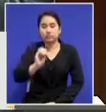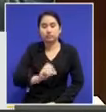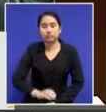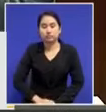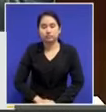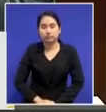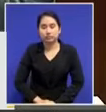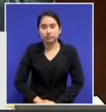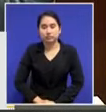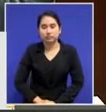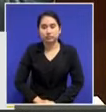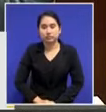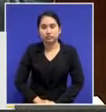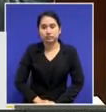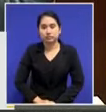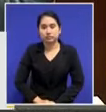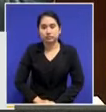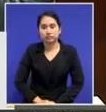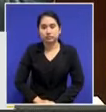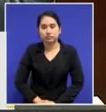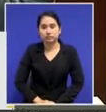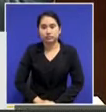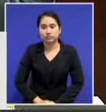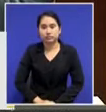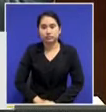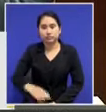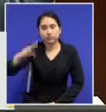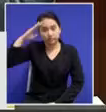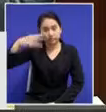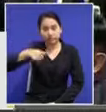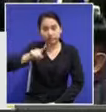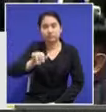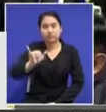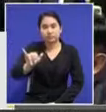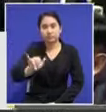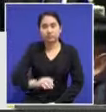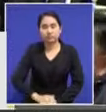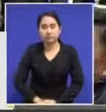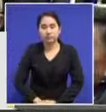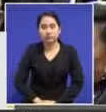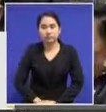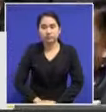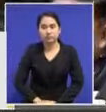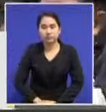างสาวเรนูตันคจิวังกูล พลเอกประยุทธ์จันทร์โอชาค่ะ